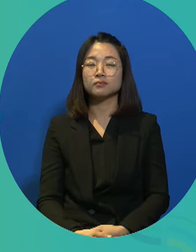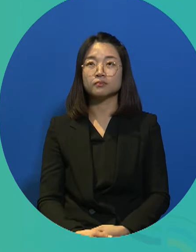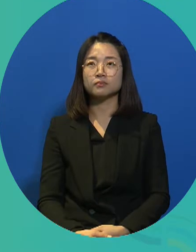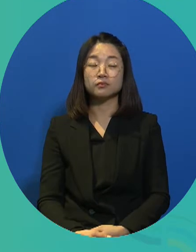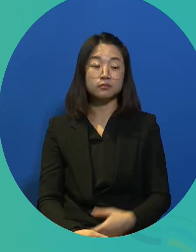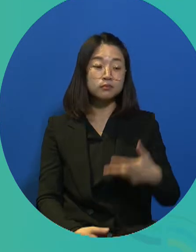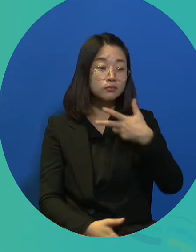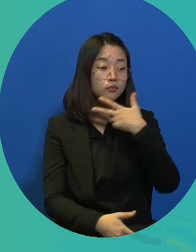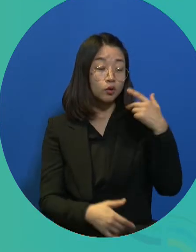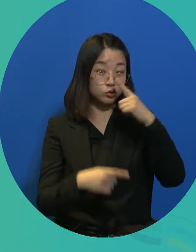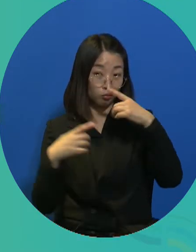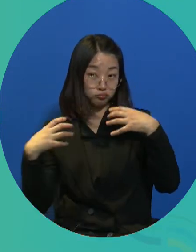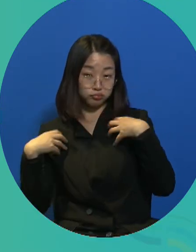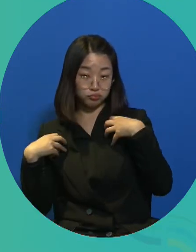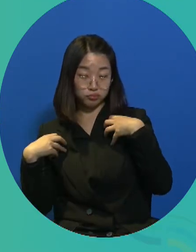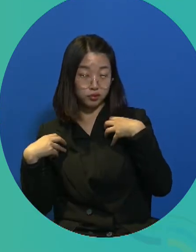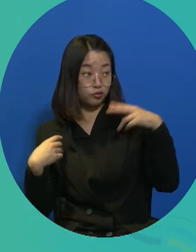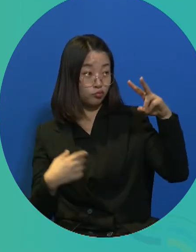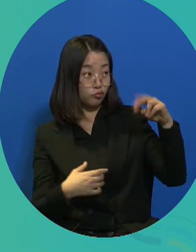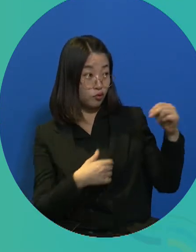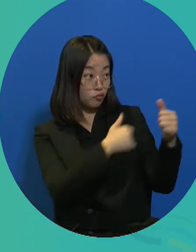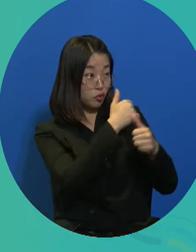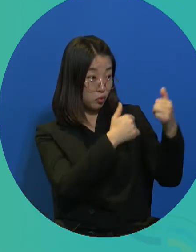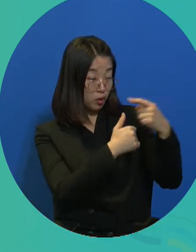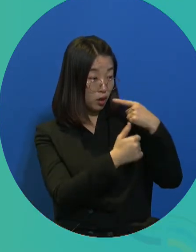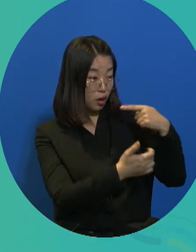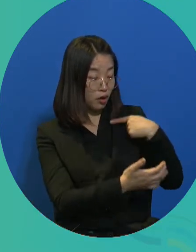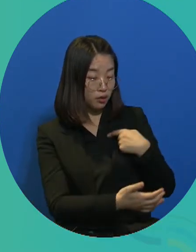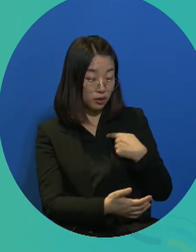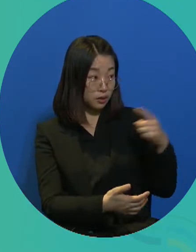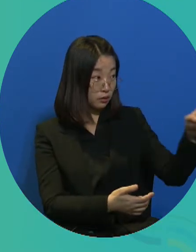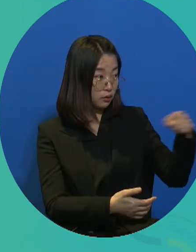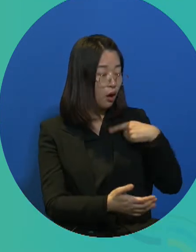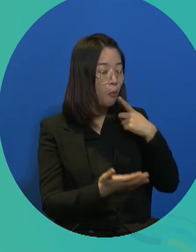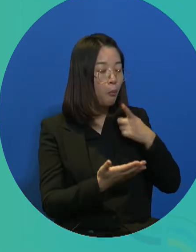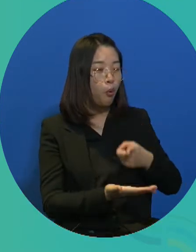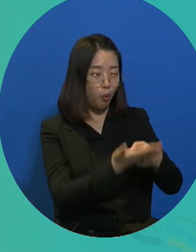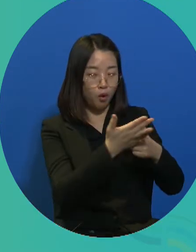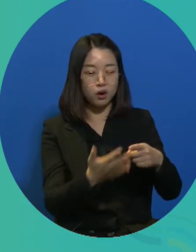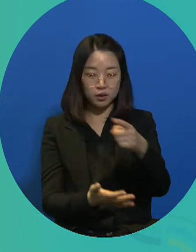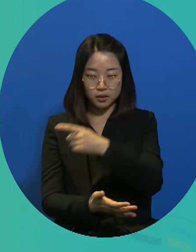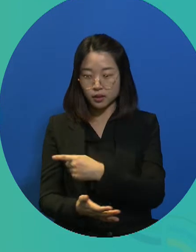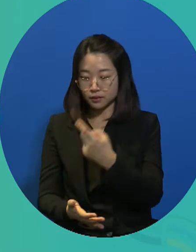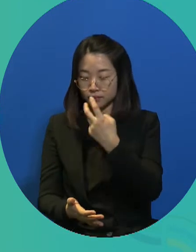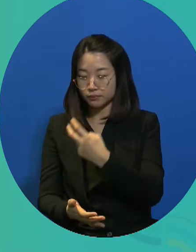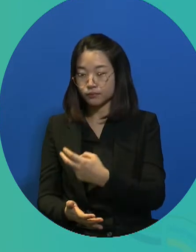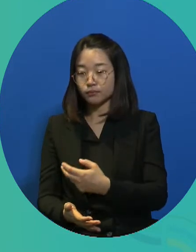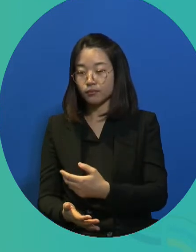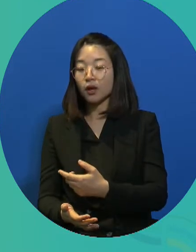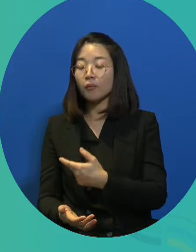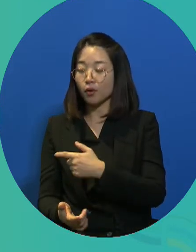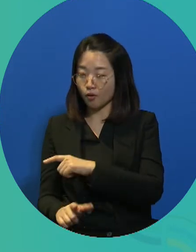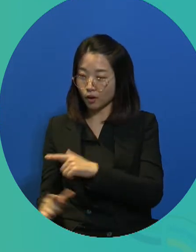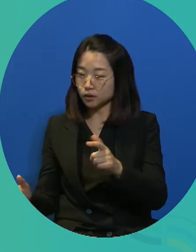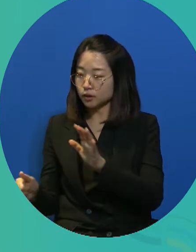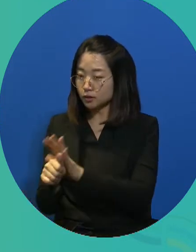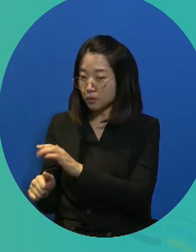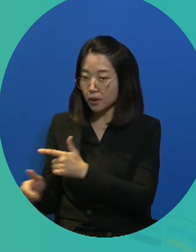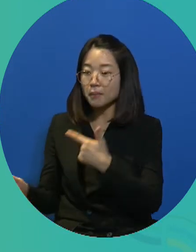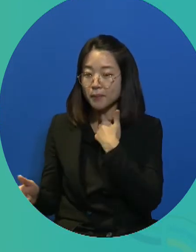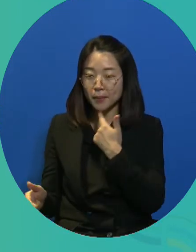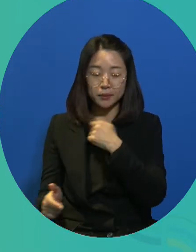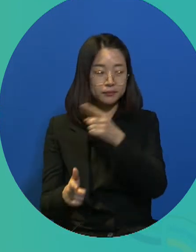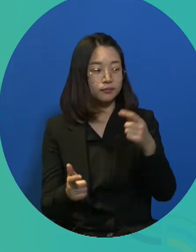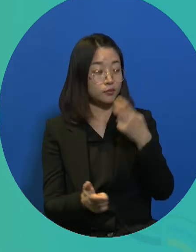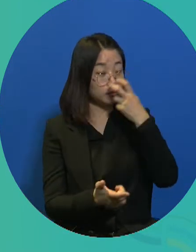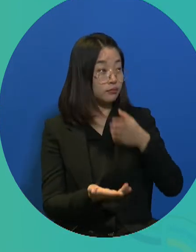때문에 영국 정부는 매년 UN 위원회에 보고를 해야 되는 상황이 발생한 것입니다. 처음에 UN 위원회에서 이제